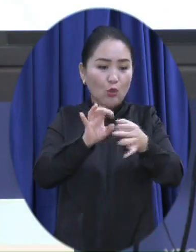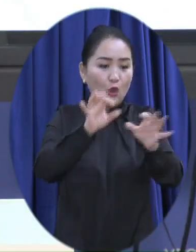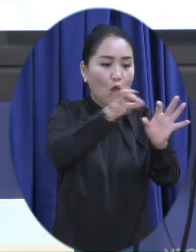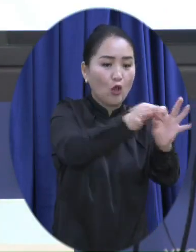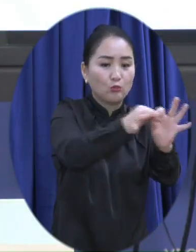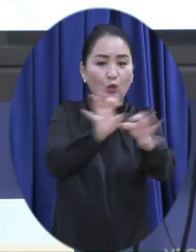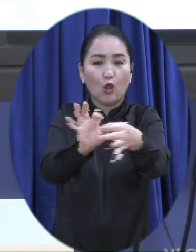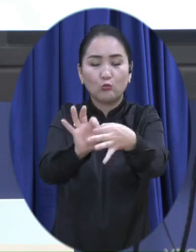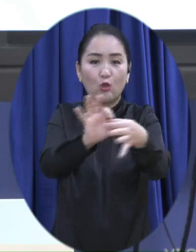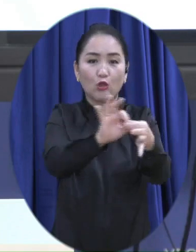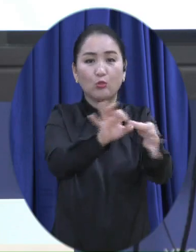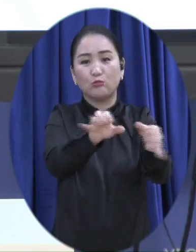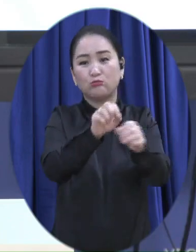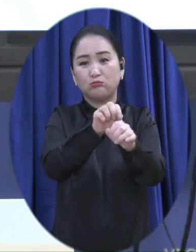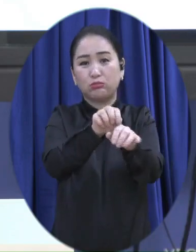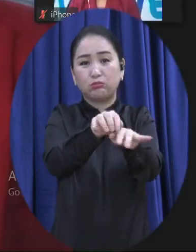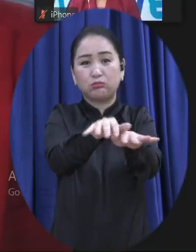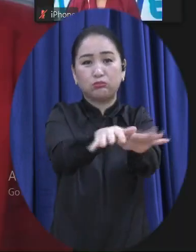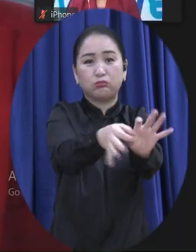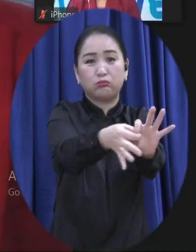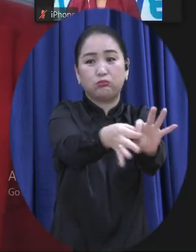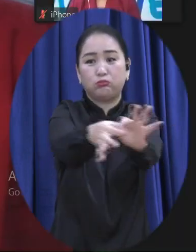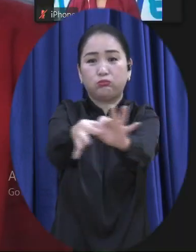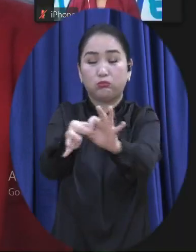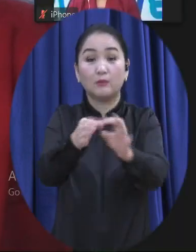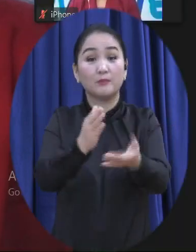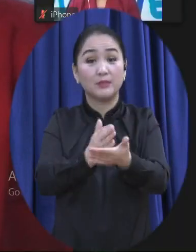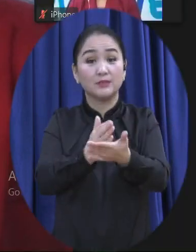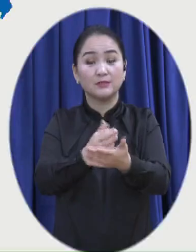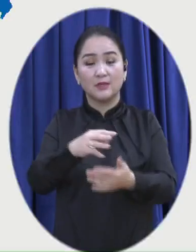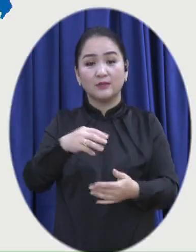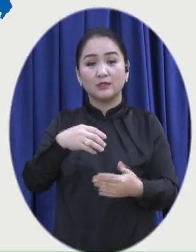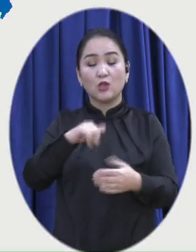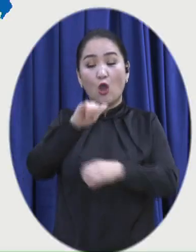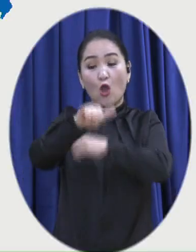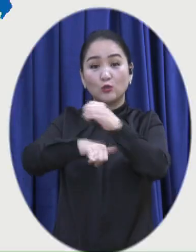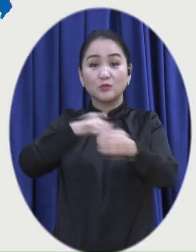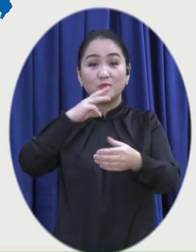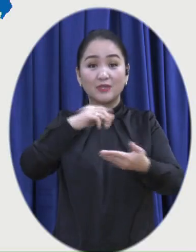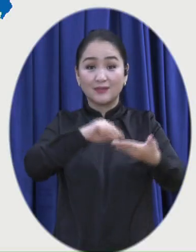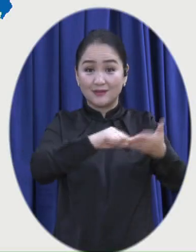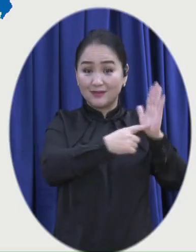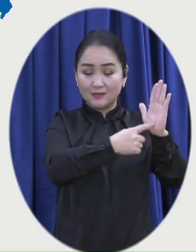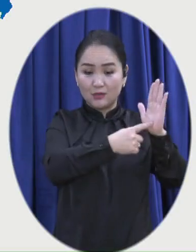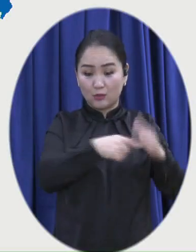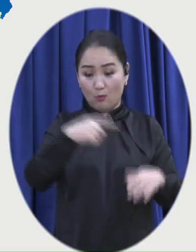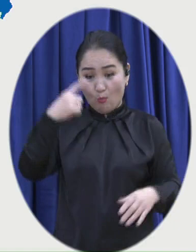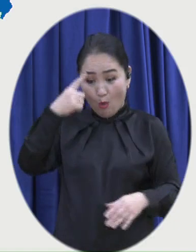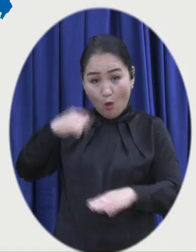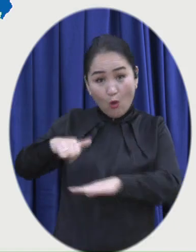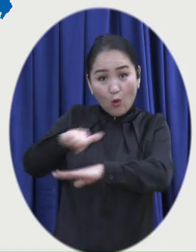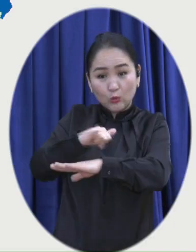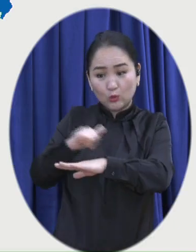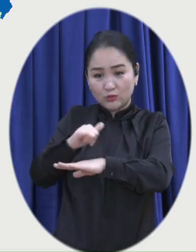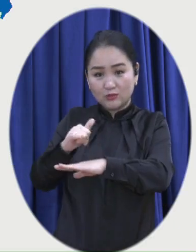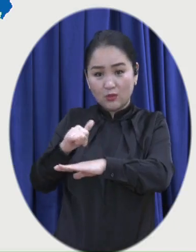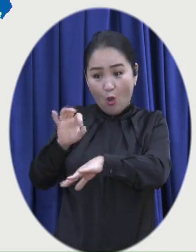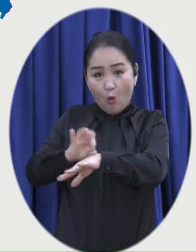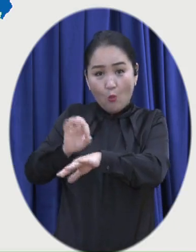бид бусад улс орны жишгээс бас харж ийсэн. За мөн одоо өөр дээр ирээд өөрийн улс орнд гарахад яг л тэр жишгээр бас явдаг юм